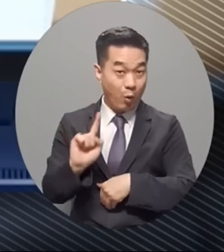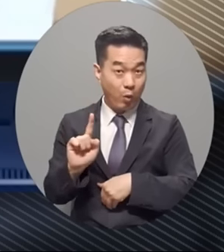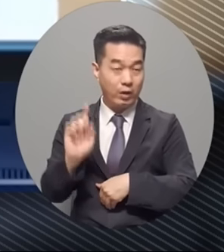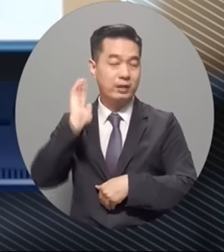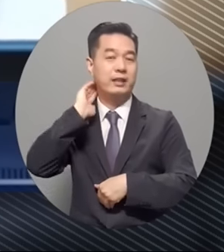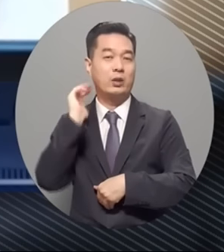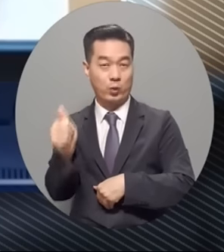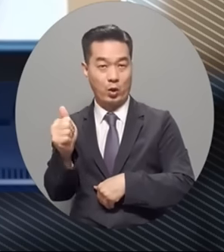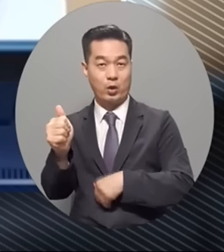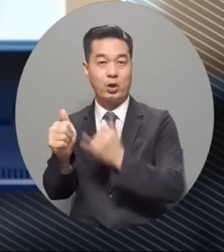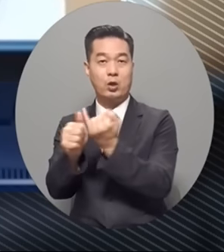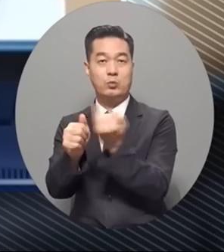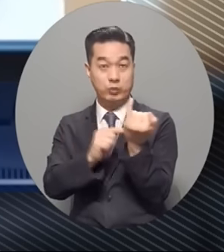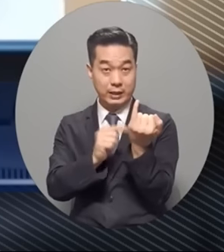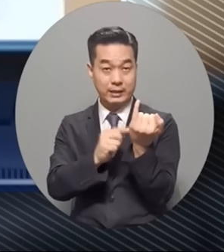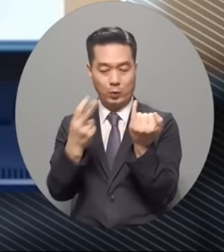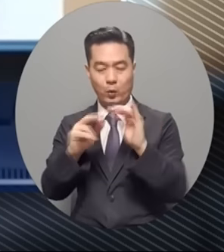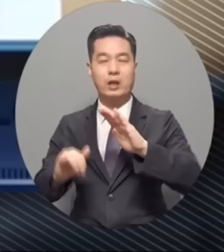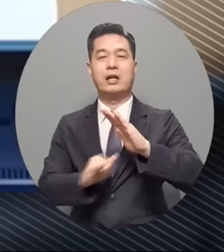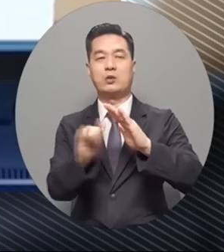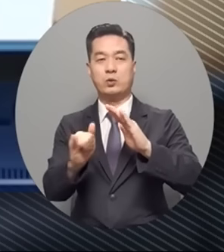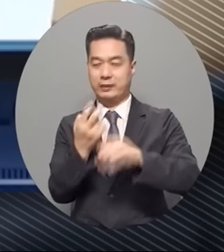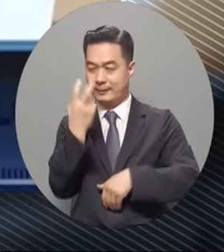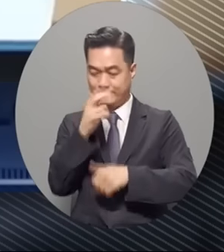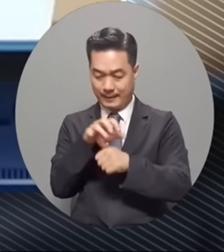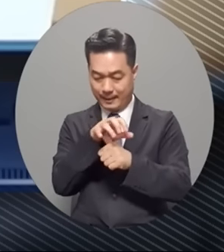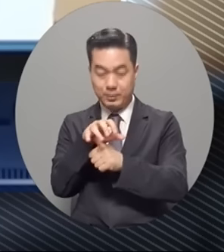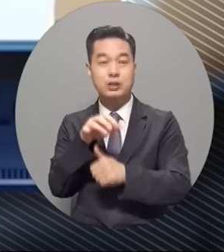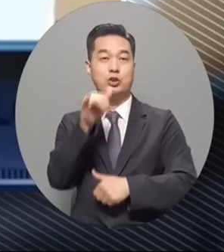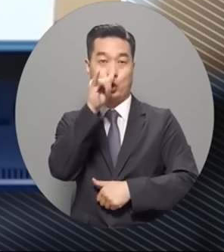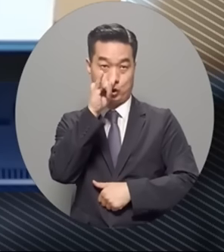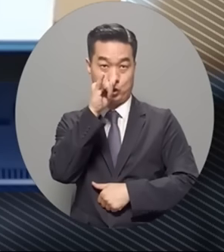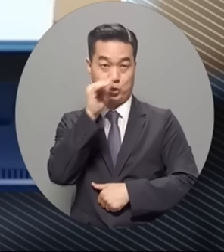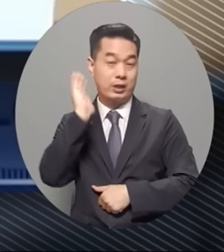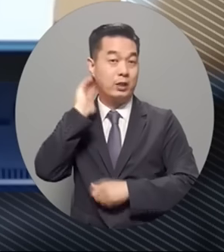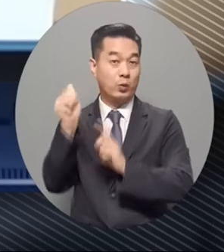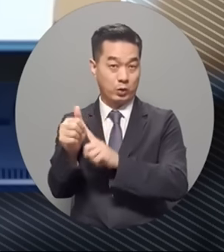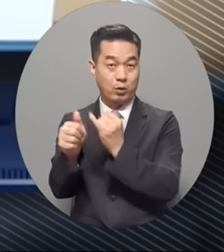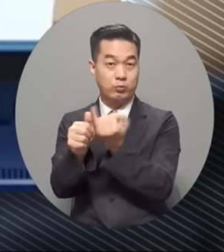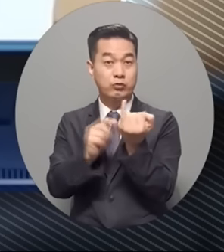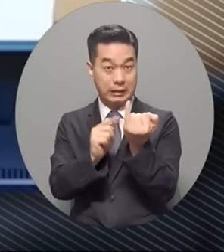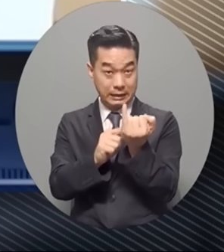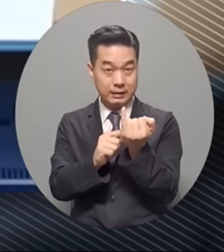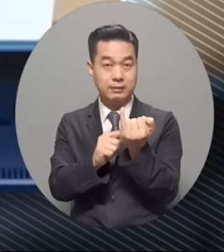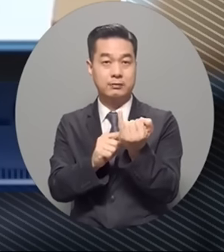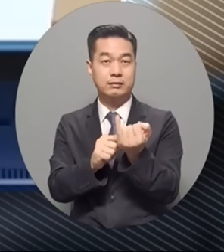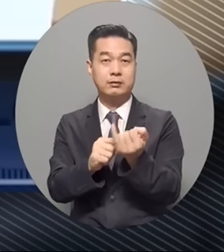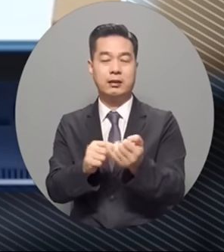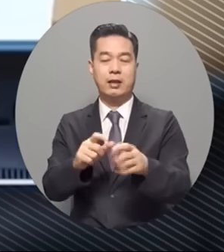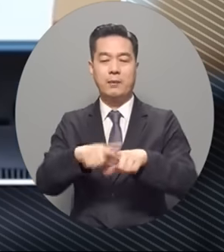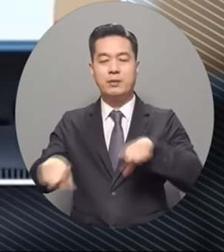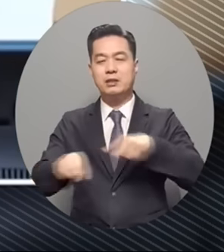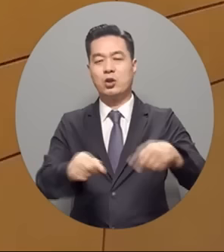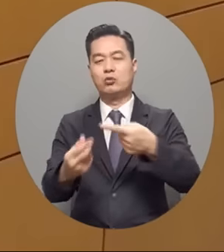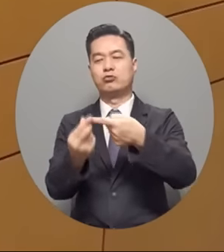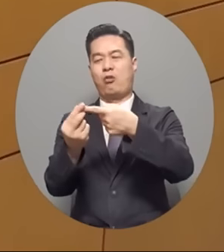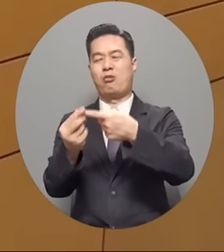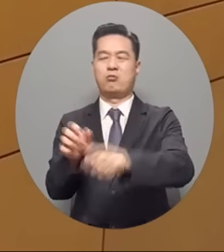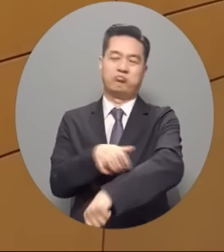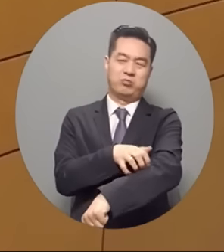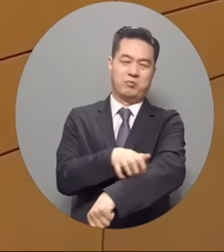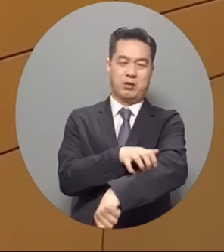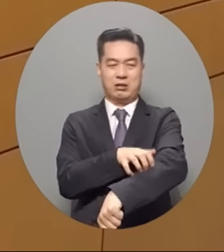그 가족들에 대한 그 감시입니다. 대통령, 영부인, 그다음에 가족들이 민정수석을 매우 불편해하세요. 친인척